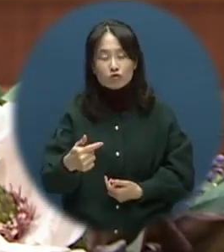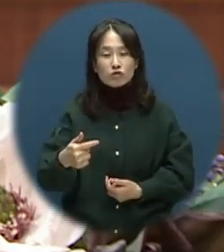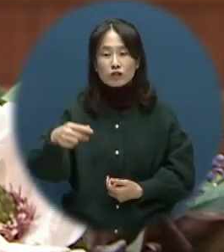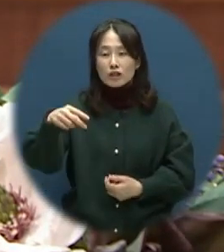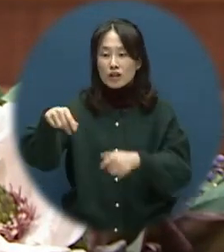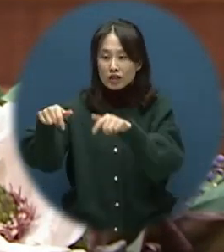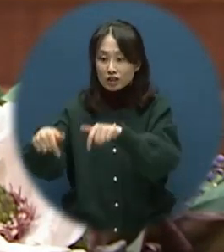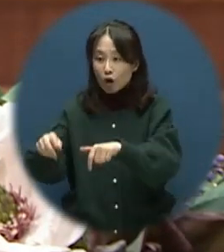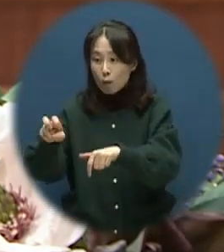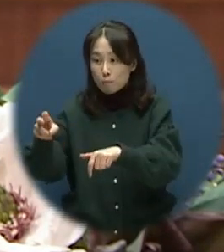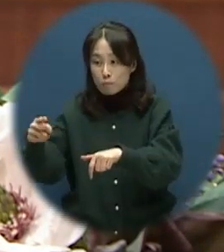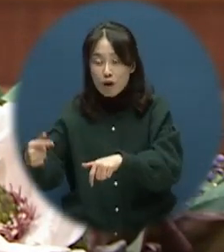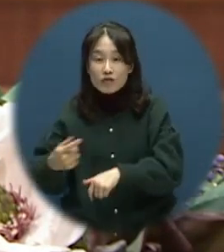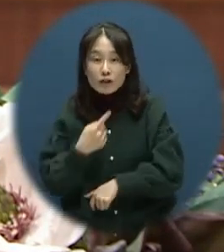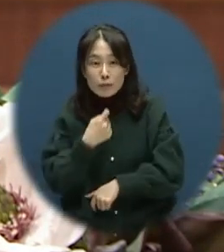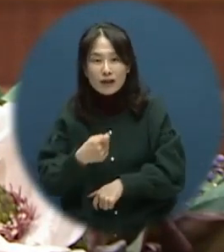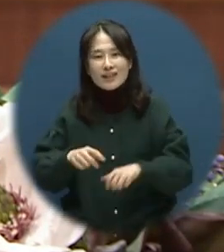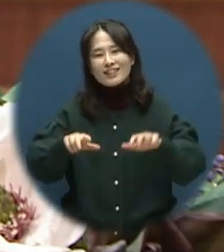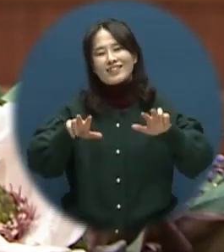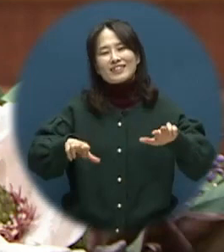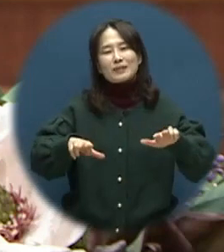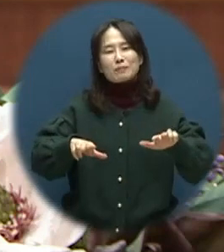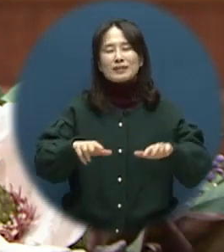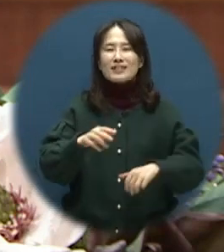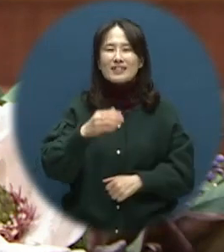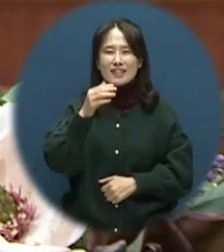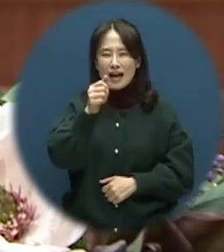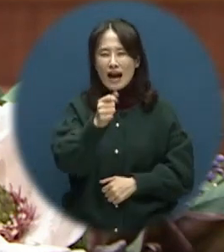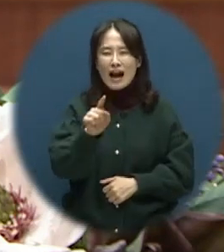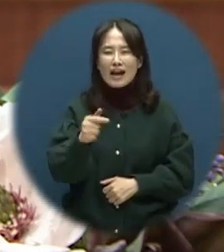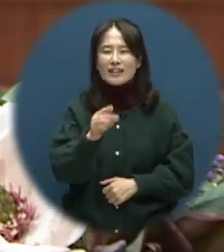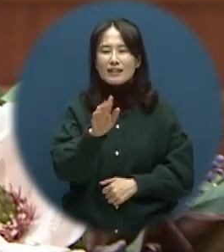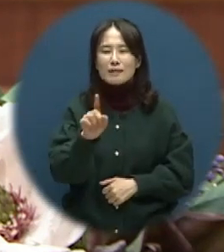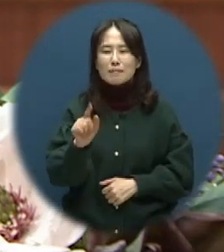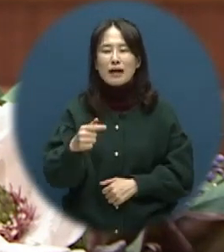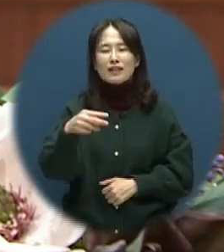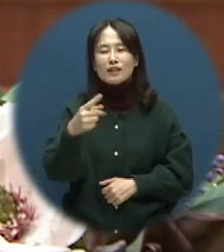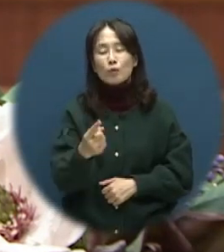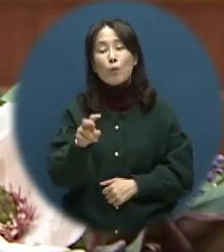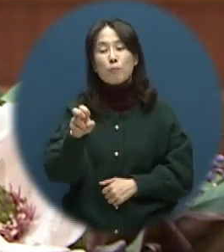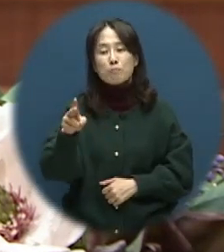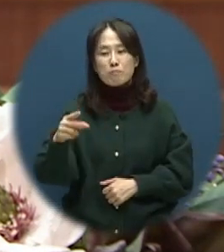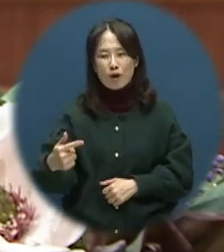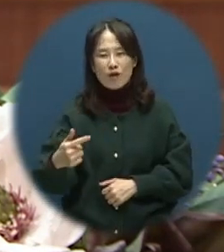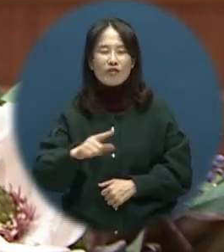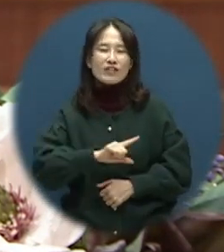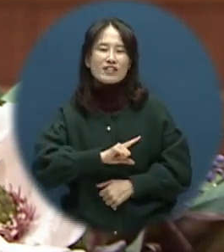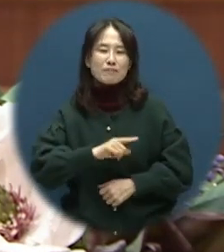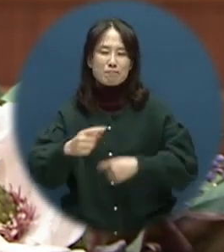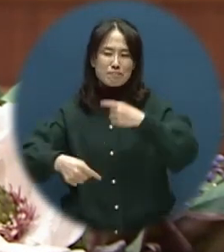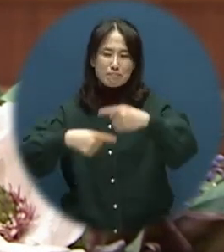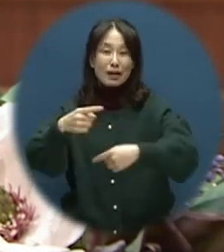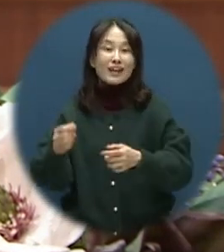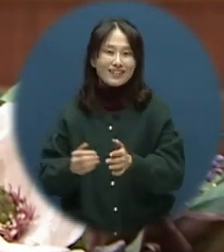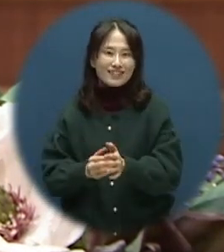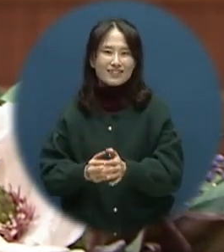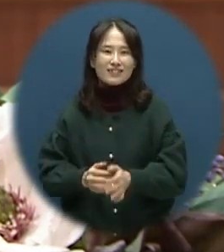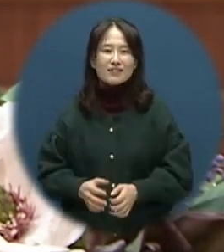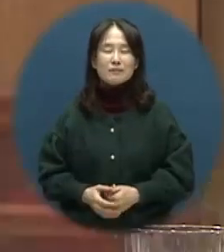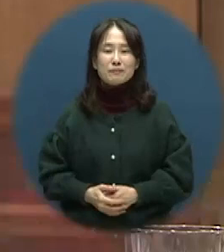근데 서면이 아니라 영월군 한반도면 이렇게 해서 한반도 마을로 지명이 바뀌었죠.